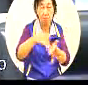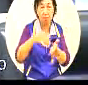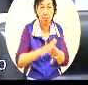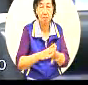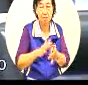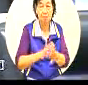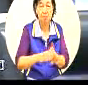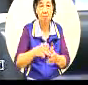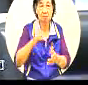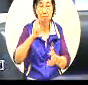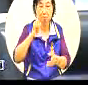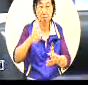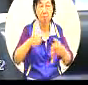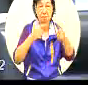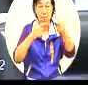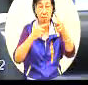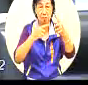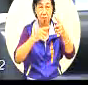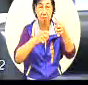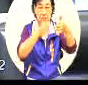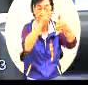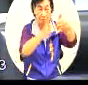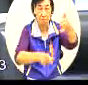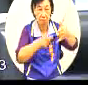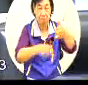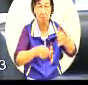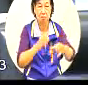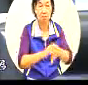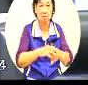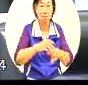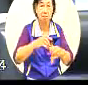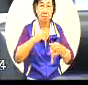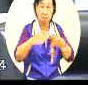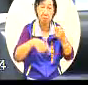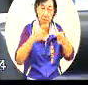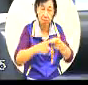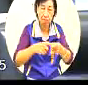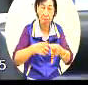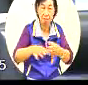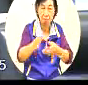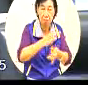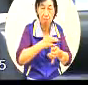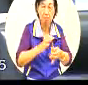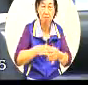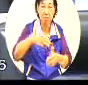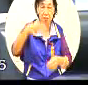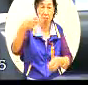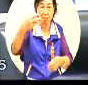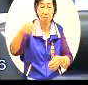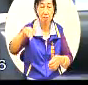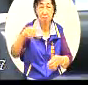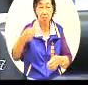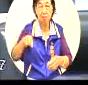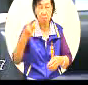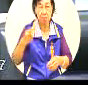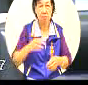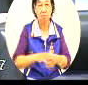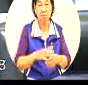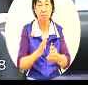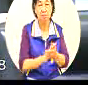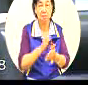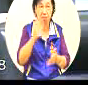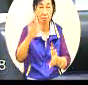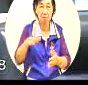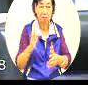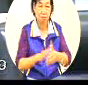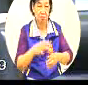人一年哦300块钱，但是目前我们的水利局收的这个费用哦是比较高的。 但是将来就是有纳管的部分，